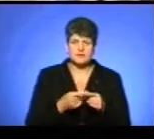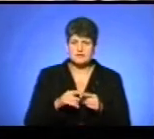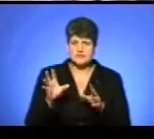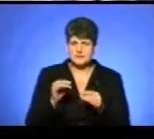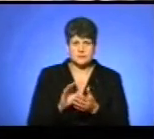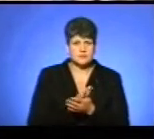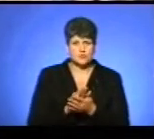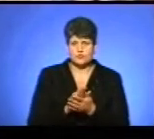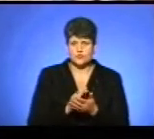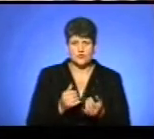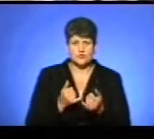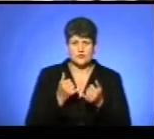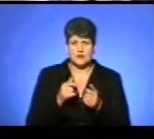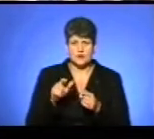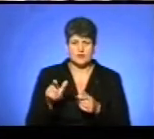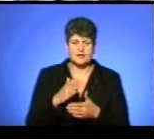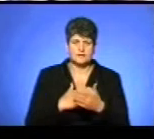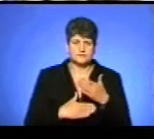абсолютно безкоштовно для людей